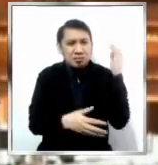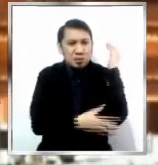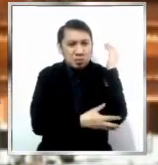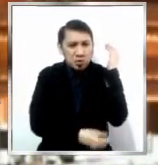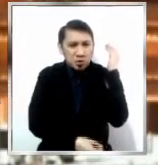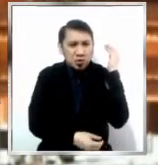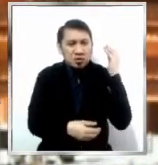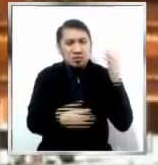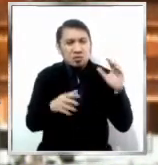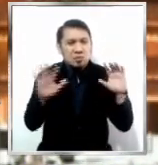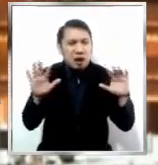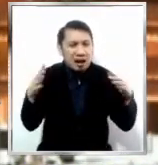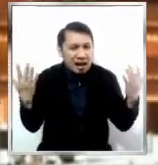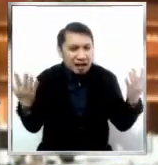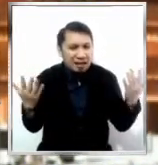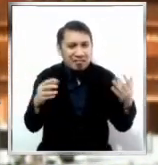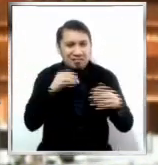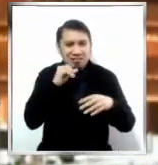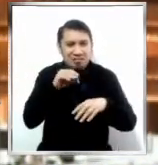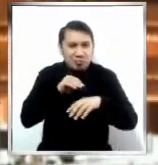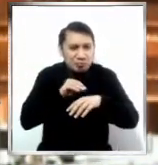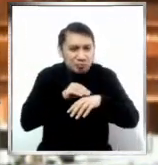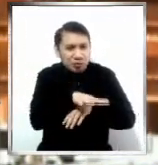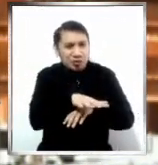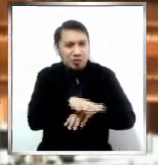yan? So,